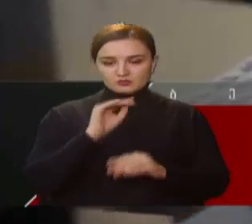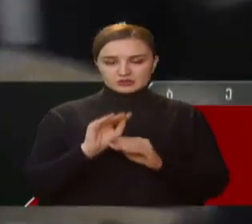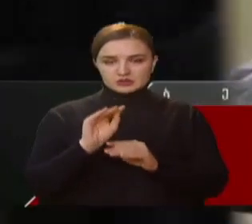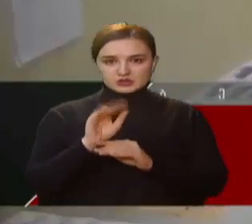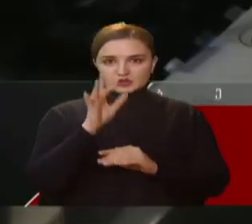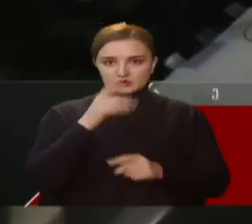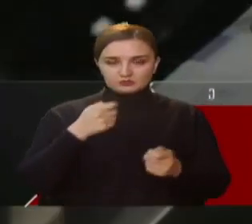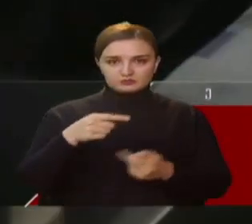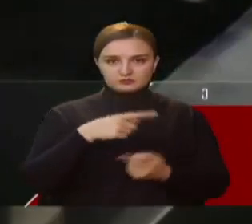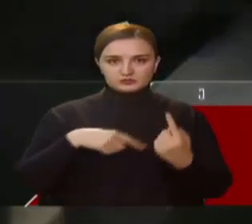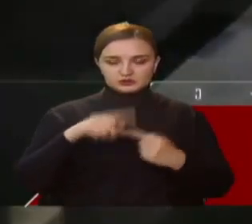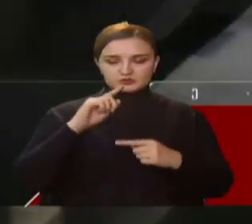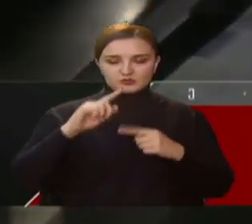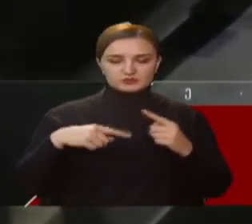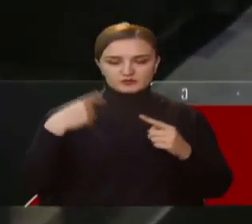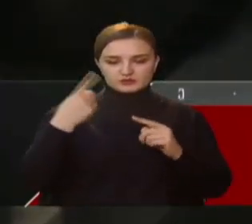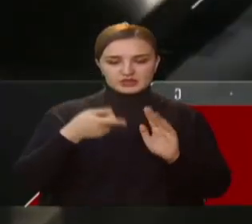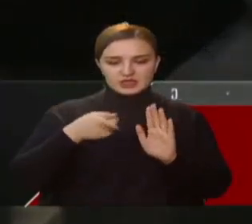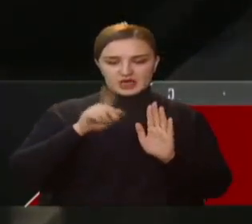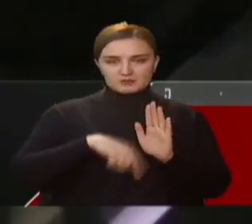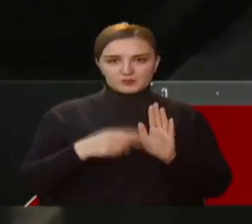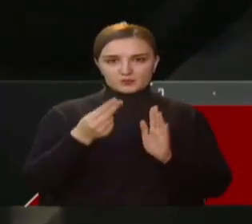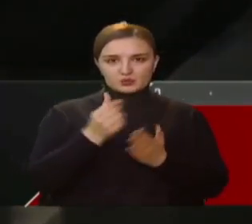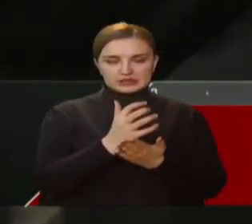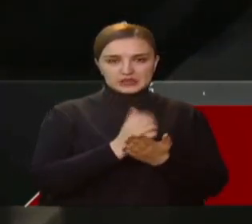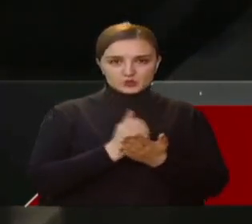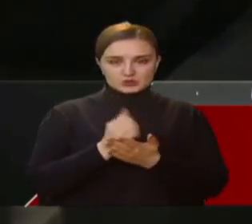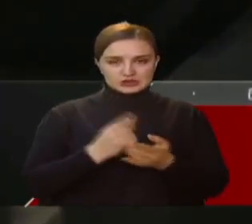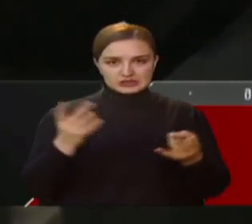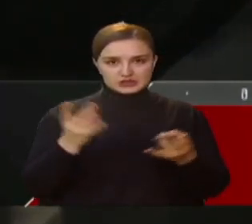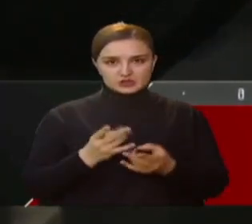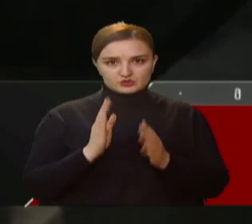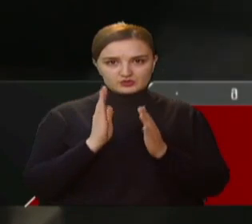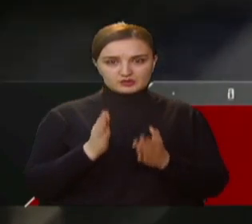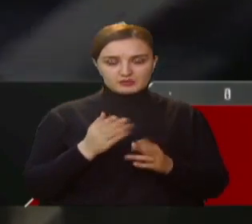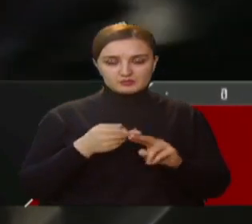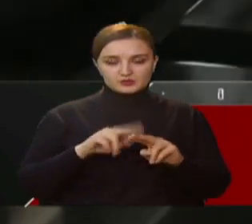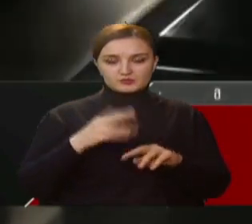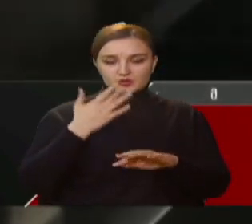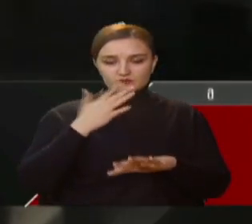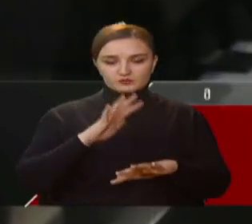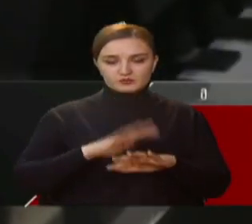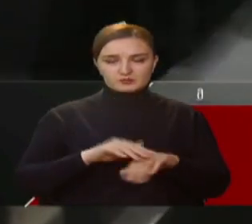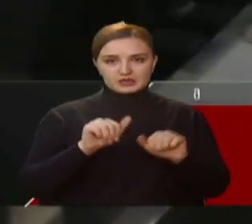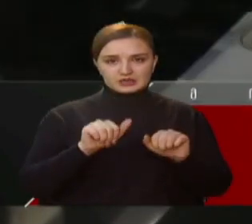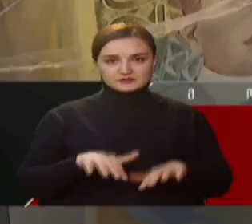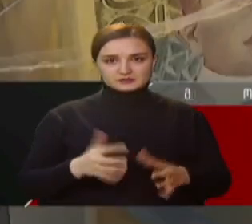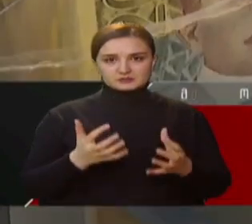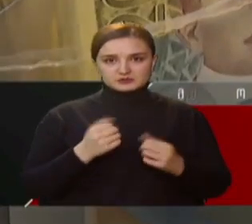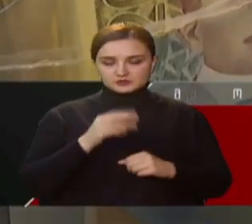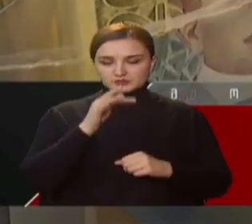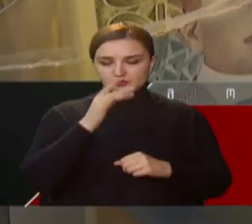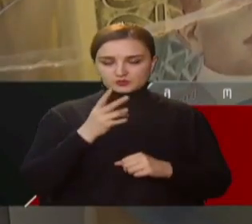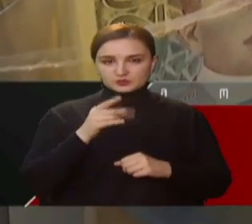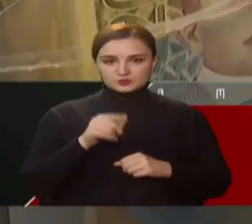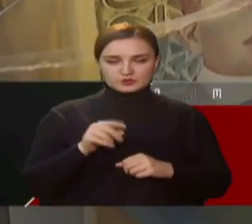fonze biznes momdevno tsels iapi puladi resursis saqiroeba ikneba. Amitom eronulma bankma gadaqvetilebebis miqebisas okro